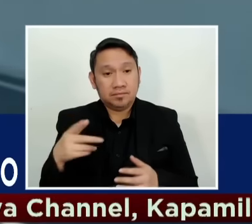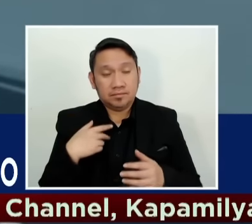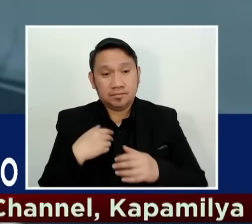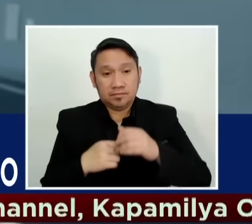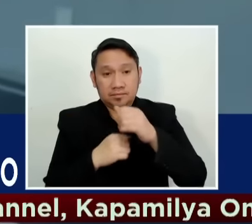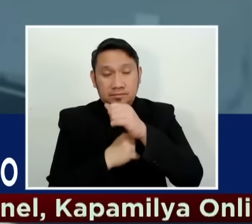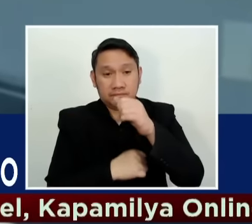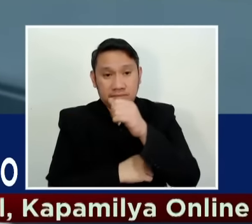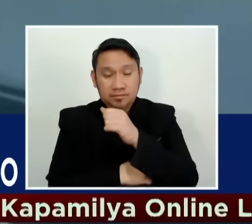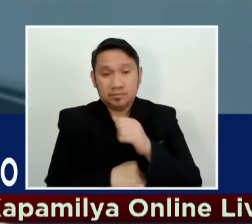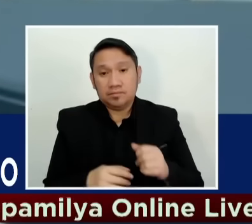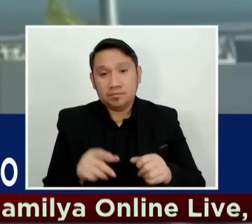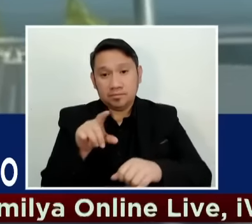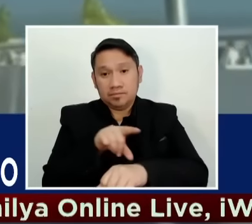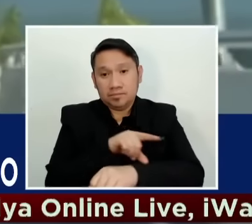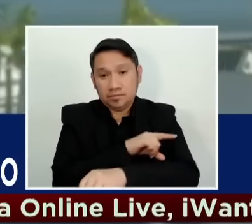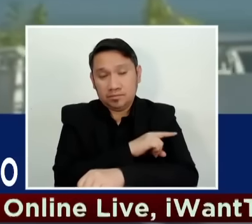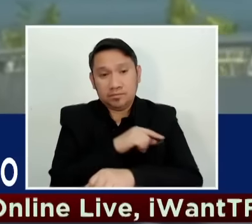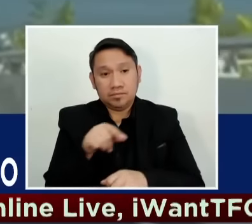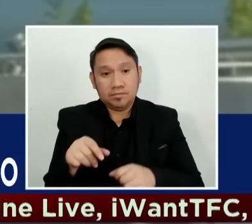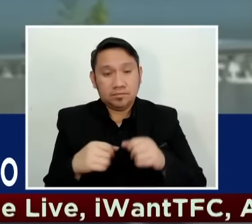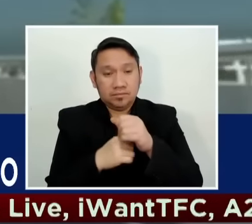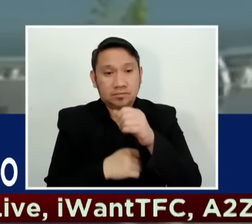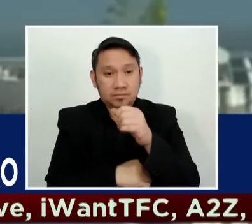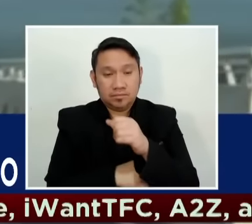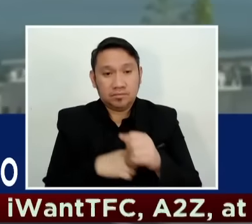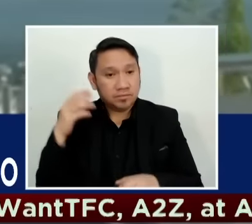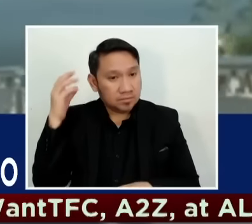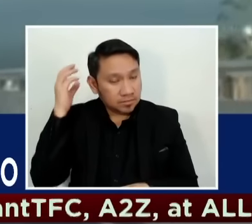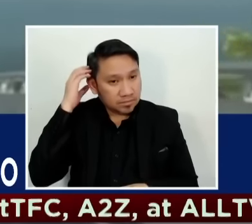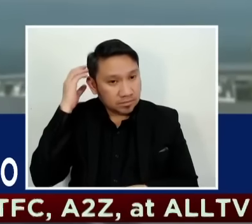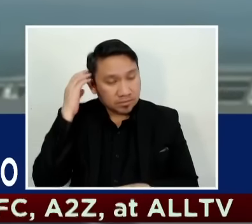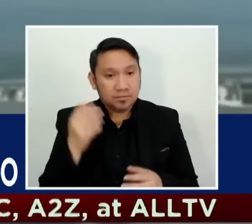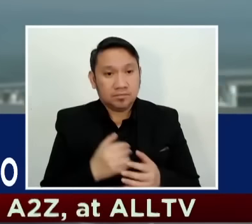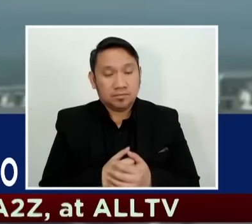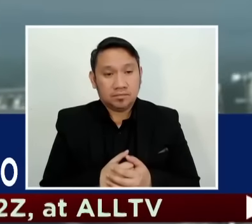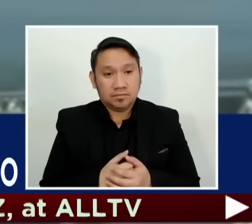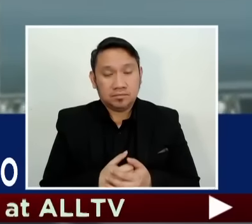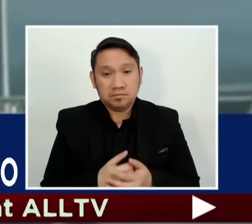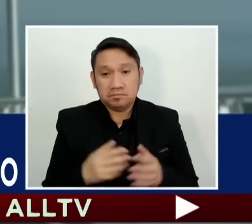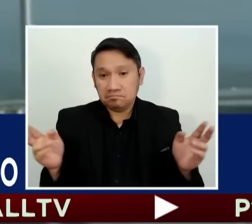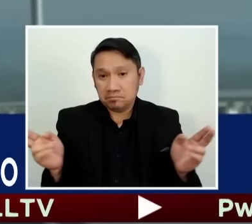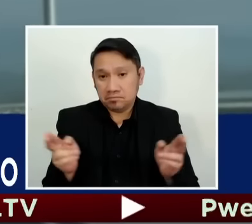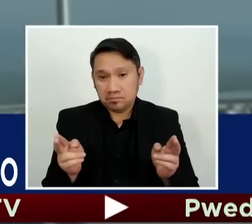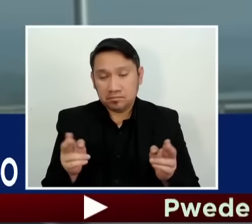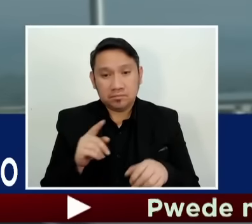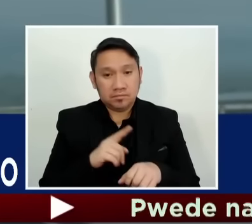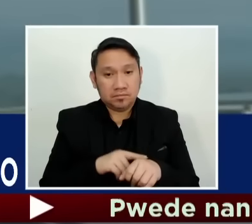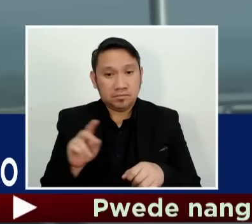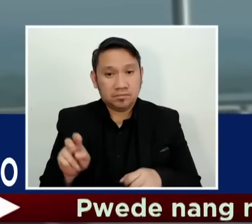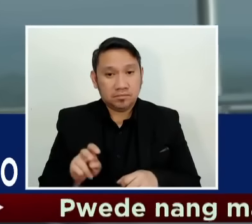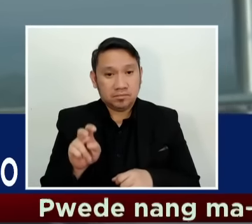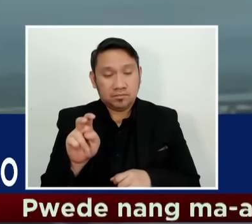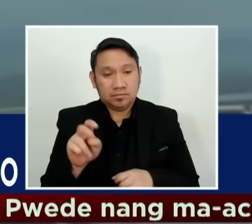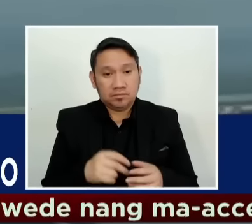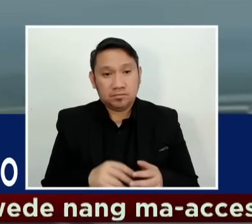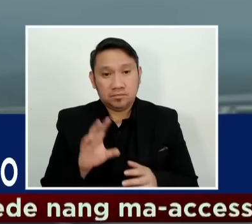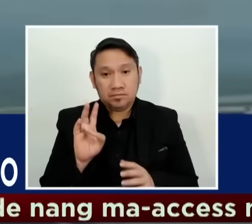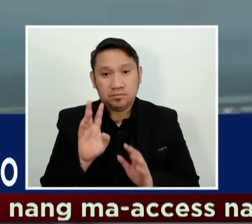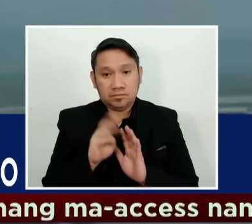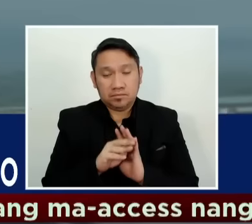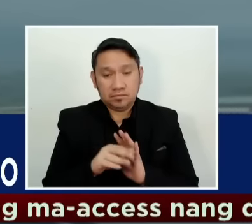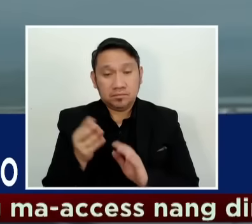bilang pinakamahabang sea crossing bridge sa Mindanao. Paikliin nito ang oras ng paglalakbay sa dalawang bayan sa 7 minuto. Mula sa